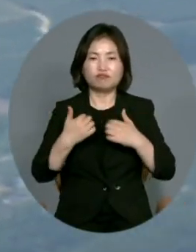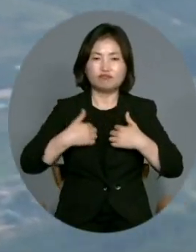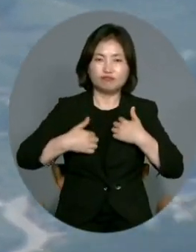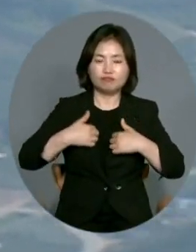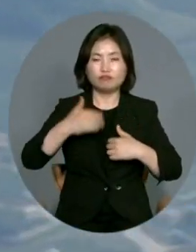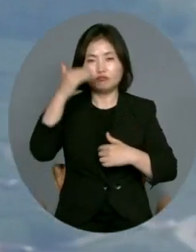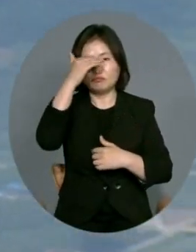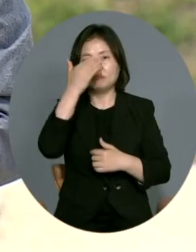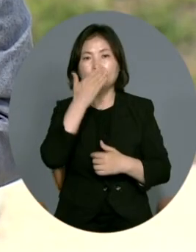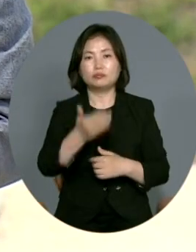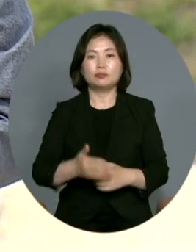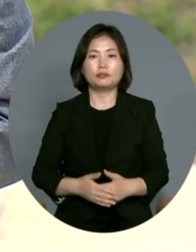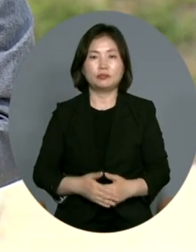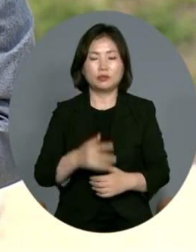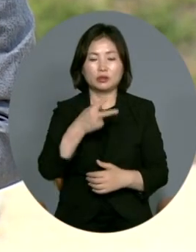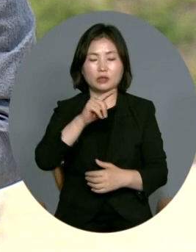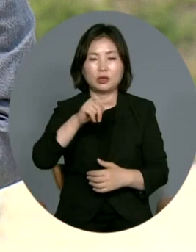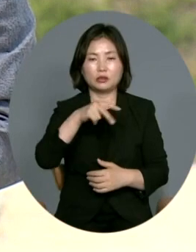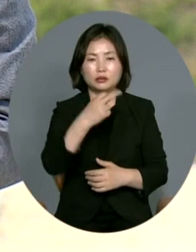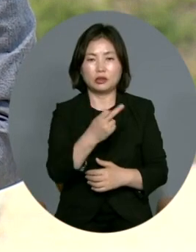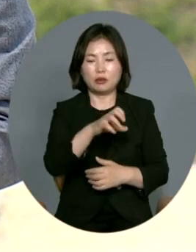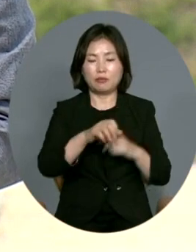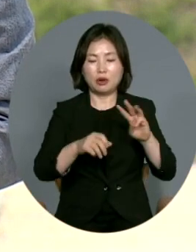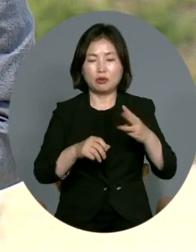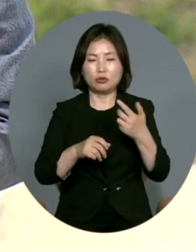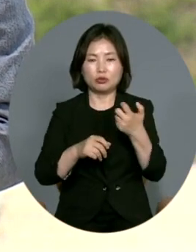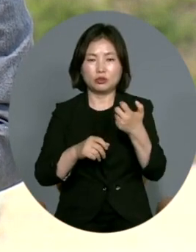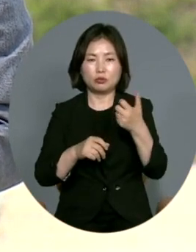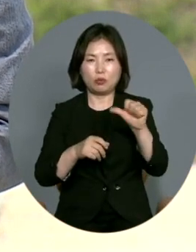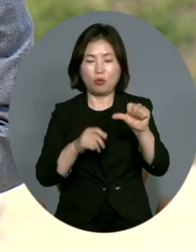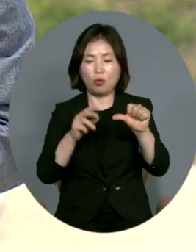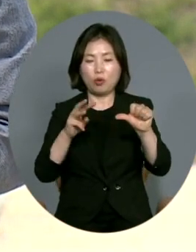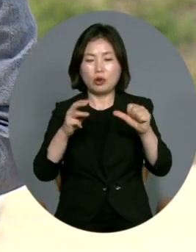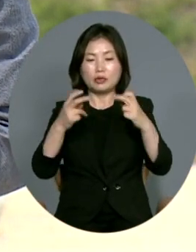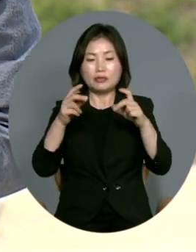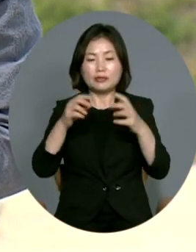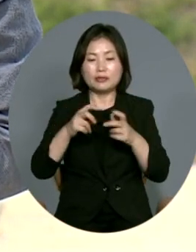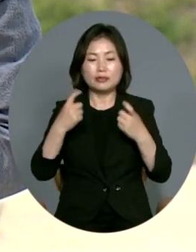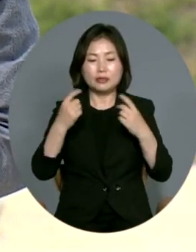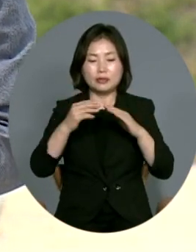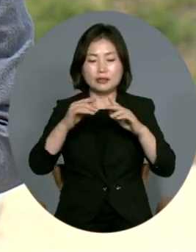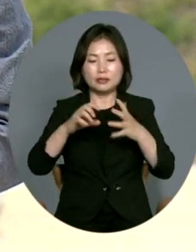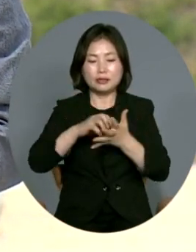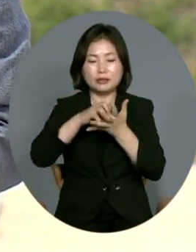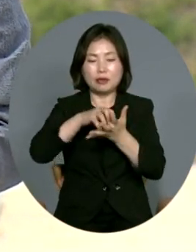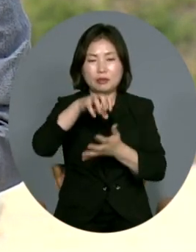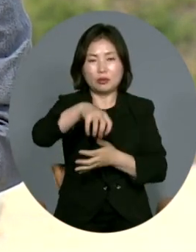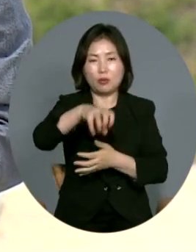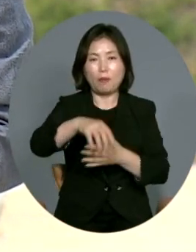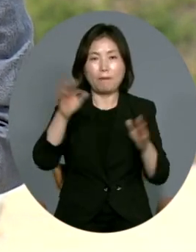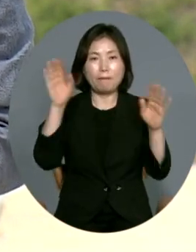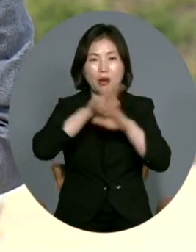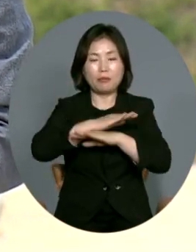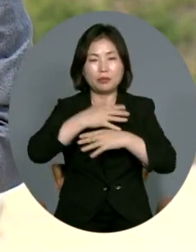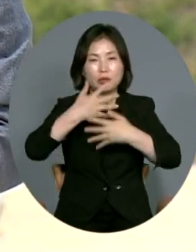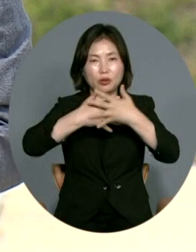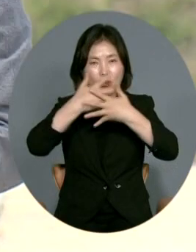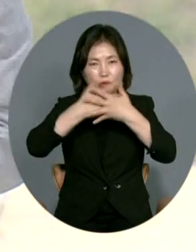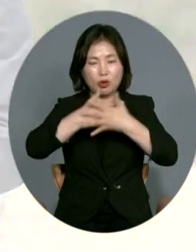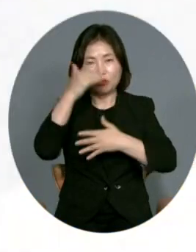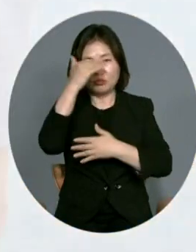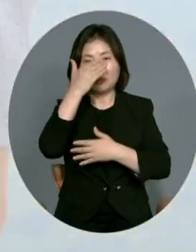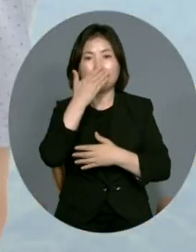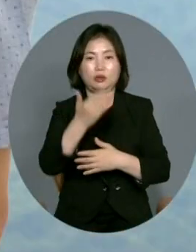있습니다 단 산 해발 8백 65m 에 있는 캠핑장입니다 이곳에서 캠핑과 함께 밤에는 영화제도 즐길 수